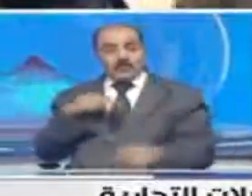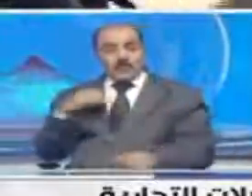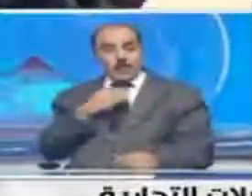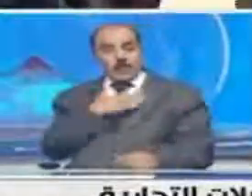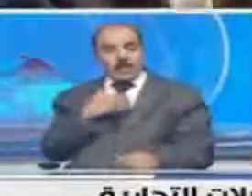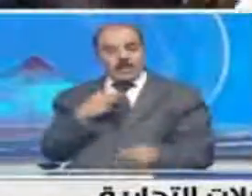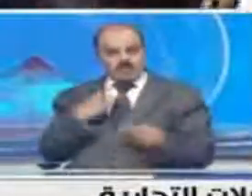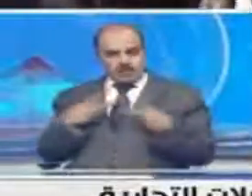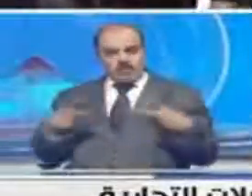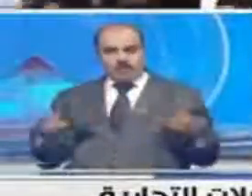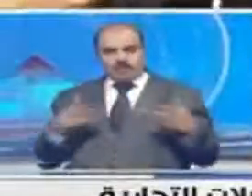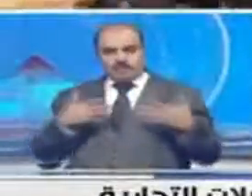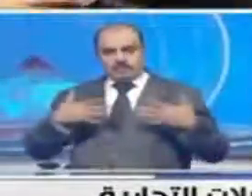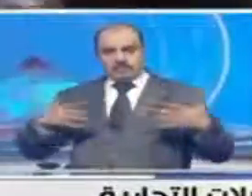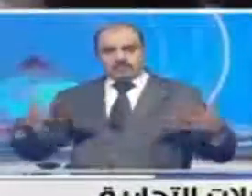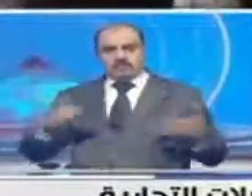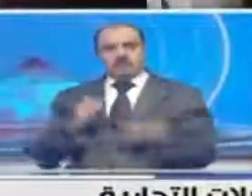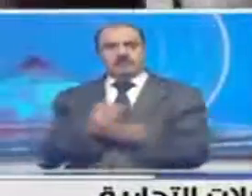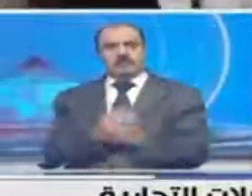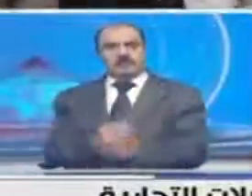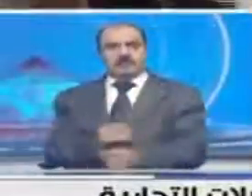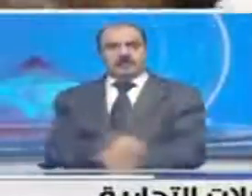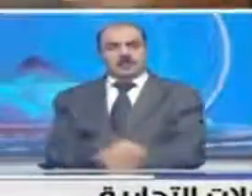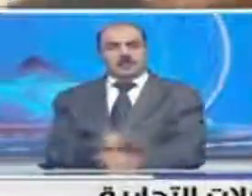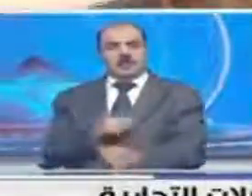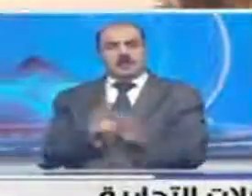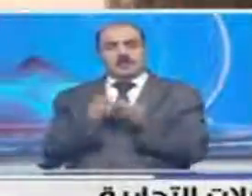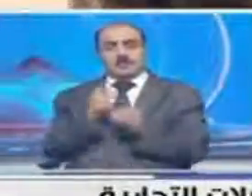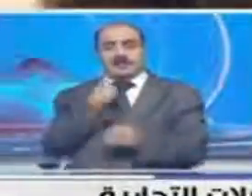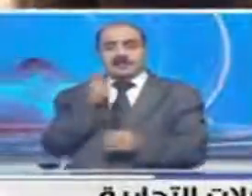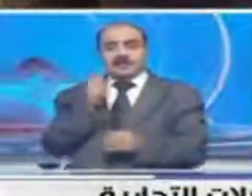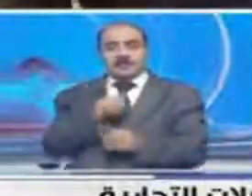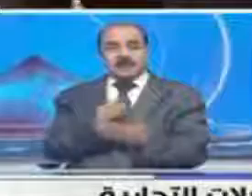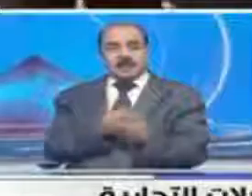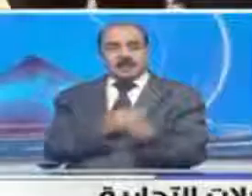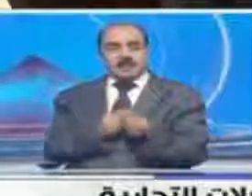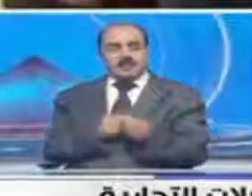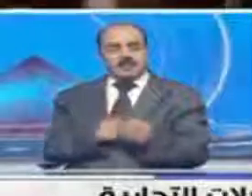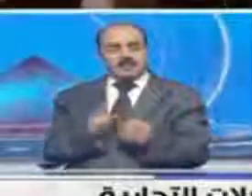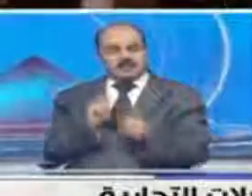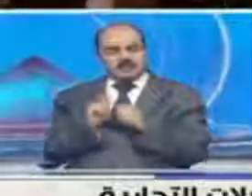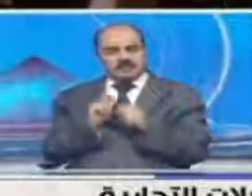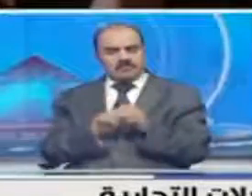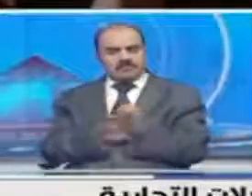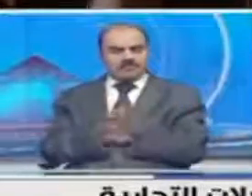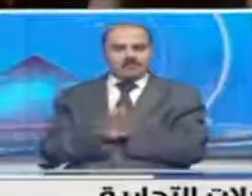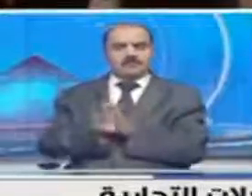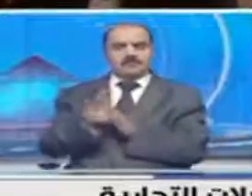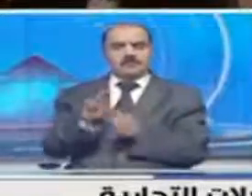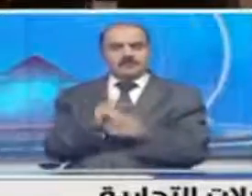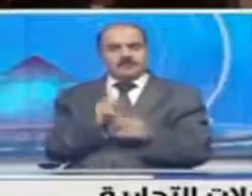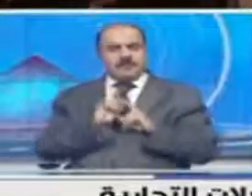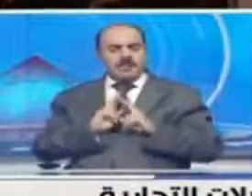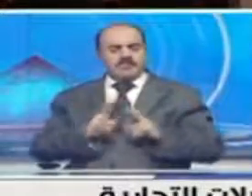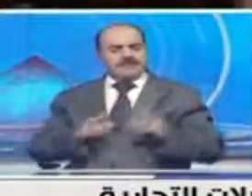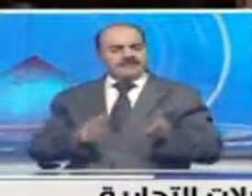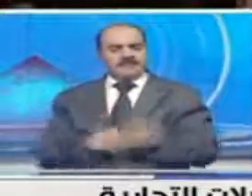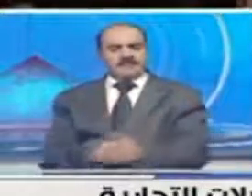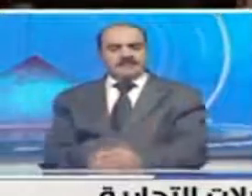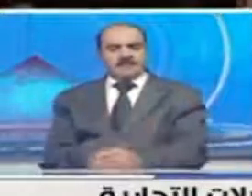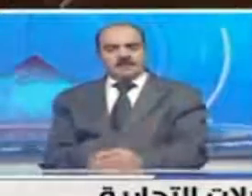السياسية بهذا القطاع الحيوي. جاء هذا المعرض السنوي ليعرض ويقدم الفرص الاستثمارية المتاحة في مختلف